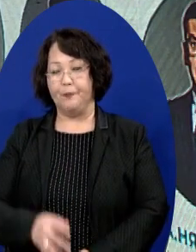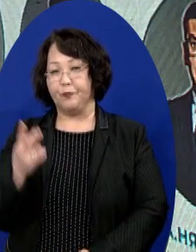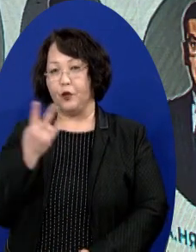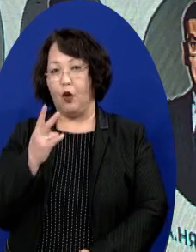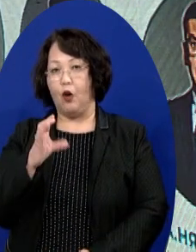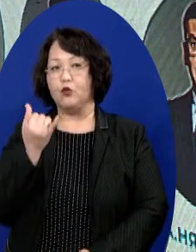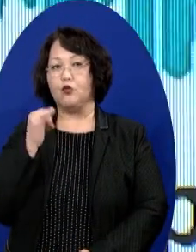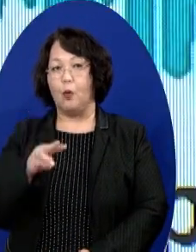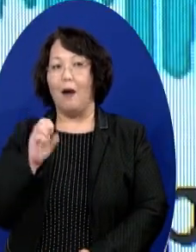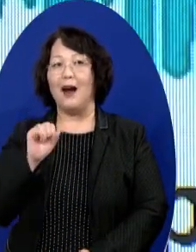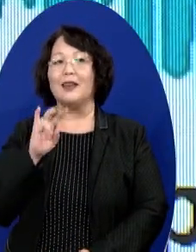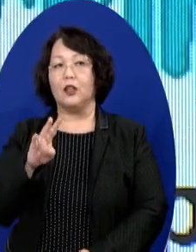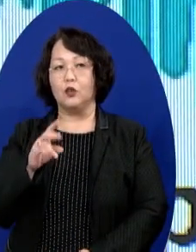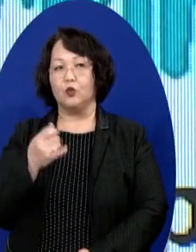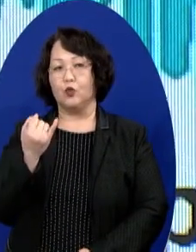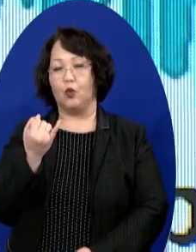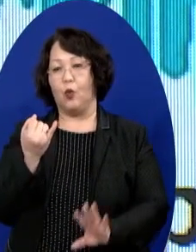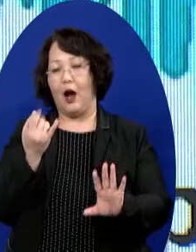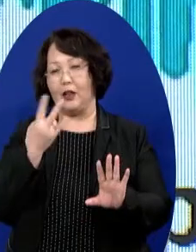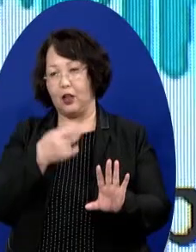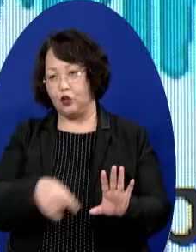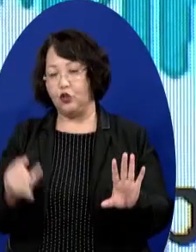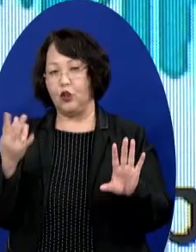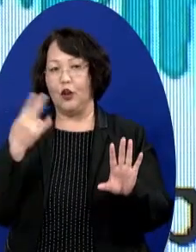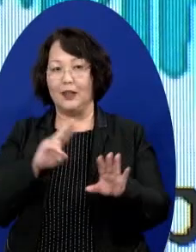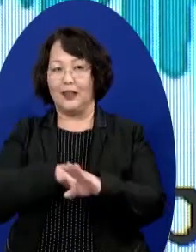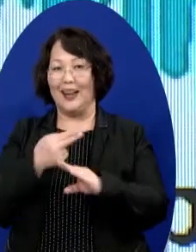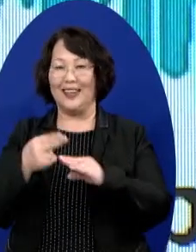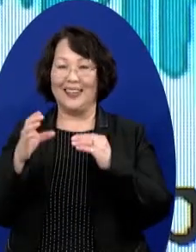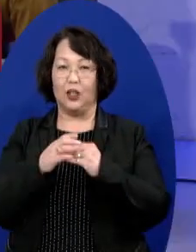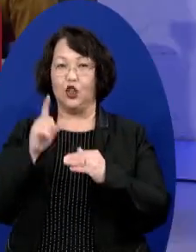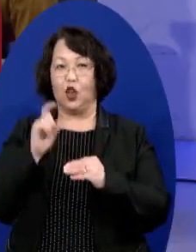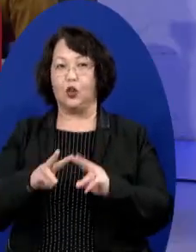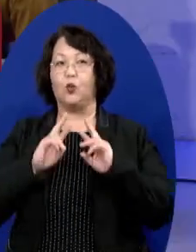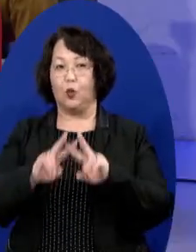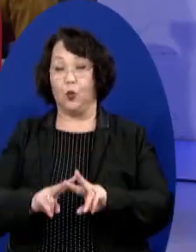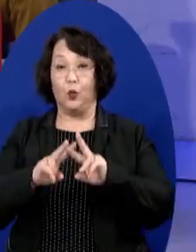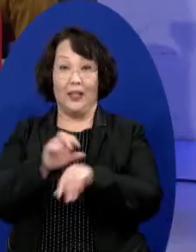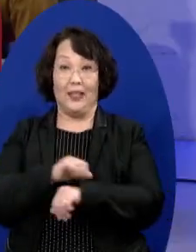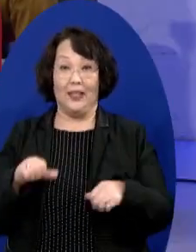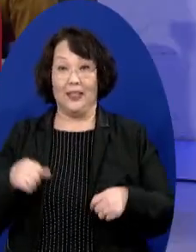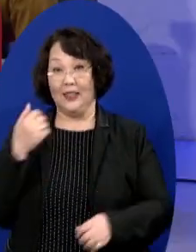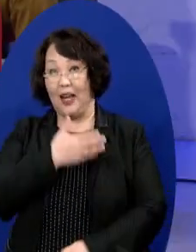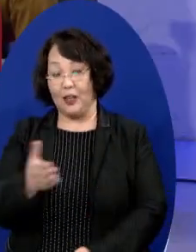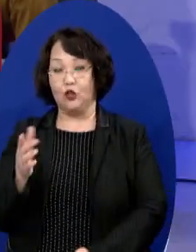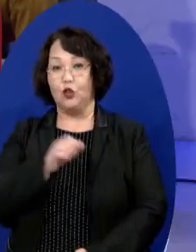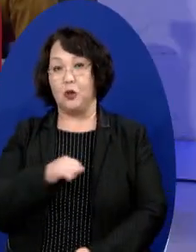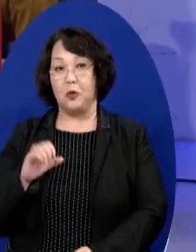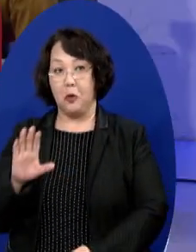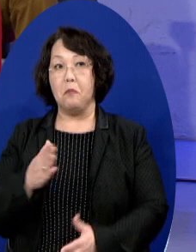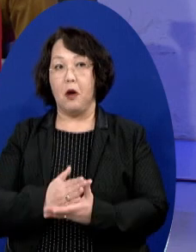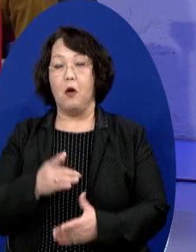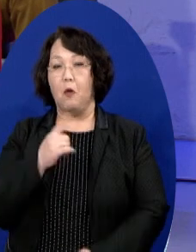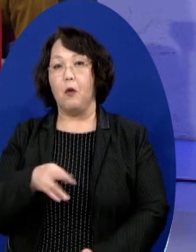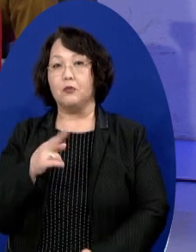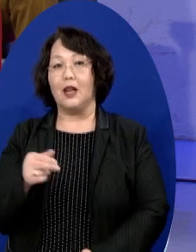аян энэ сарын 6-аас 7-ны өдрүүдэд дархан Эрдэнэт хотод үргэлжлэнэ. Энэ үеэр иргэд та бүхэн өөрт байгаа хувьцааны дансаа